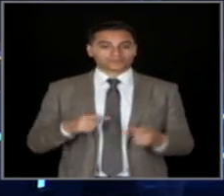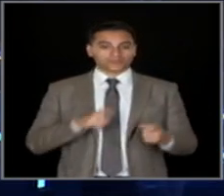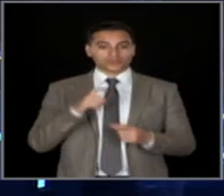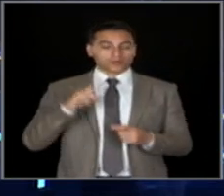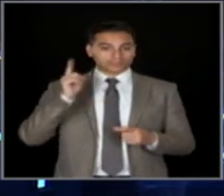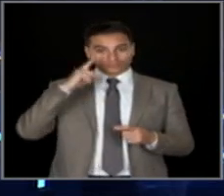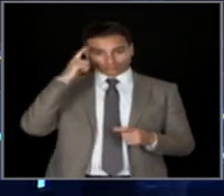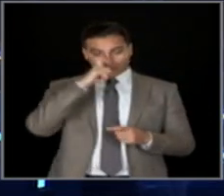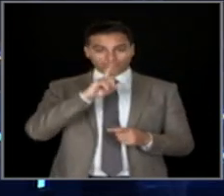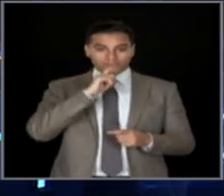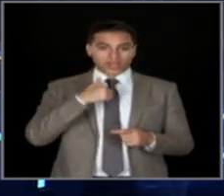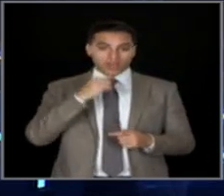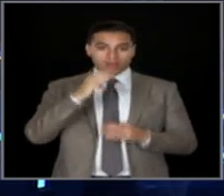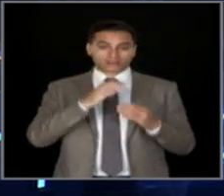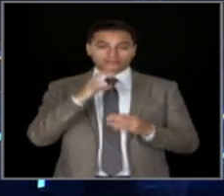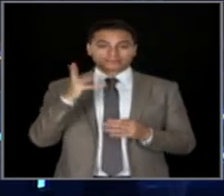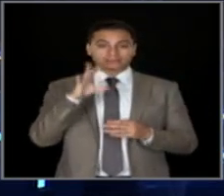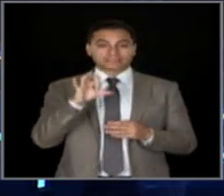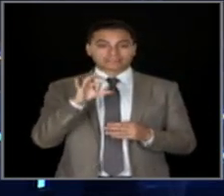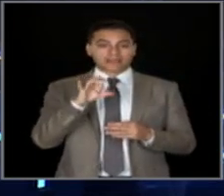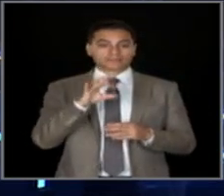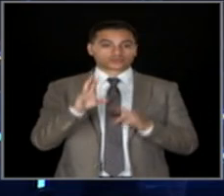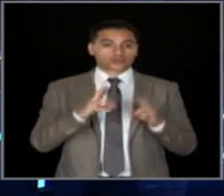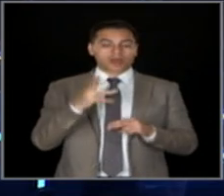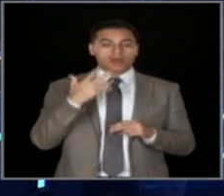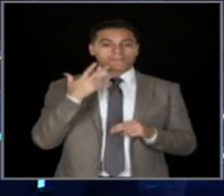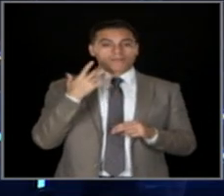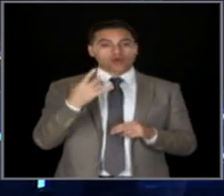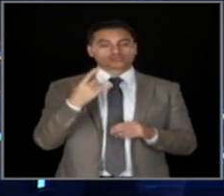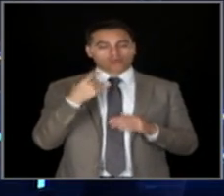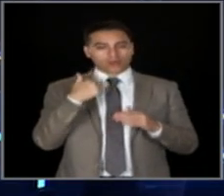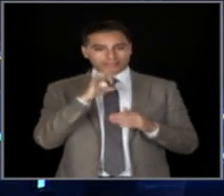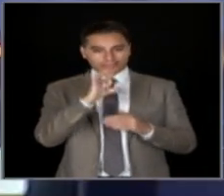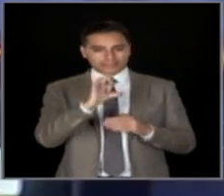صعبة، وأنا قلت 9 من 10. اتفقنا؟